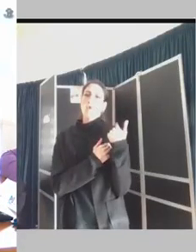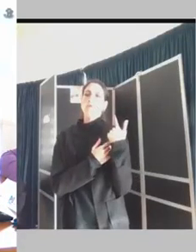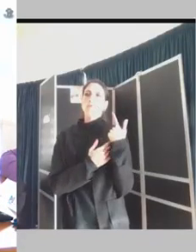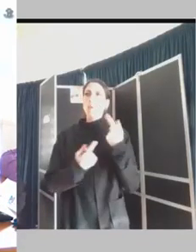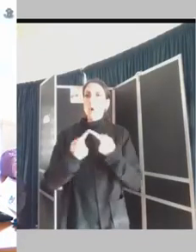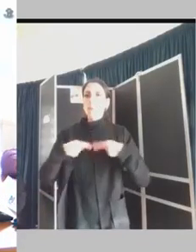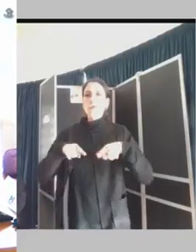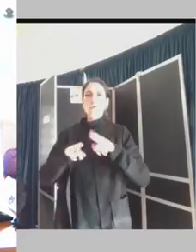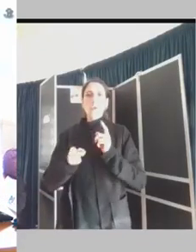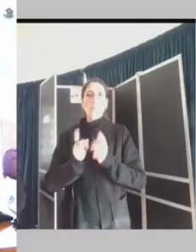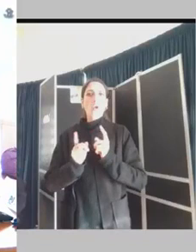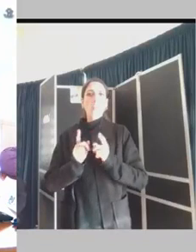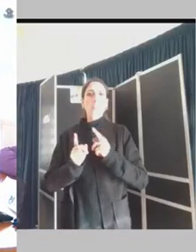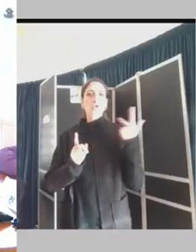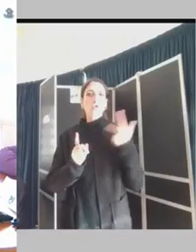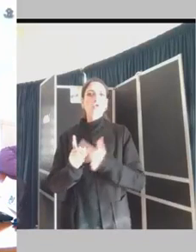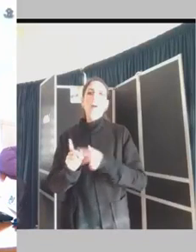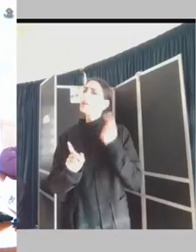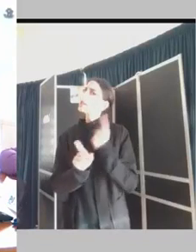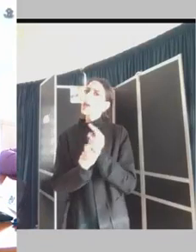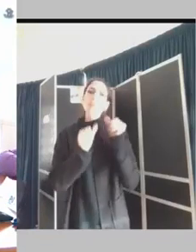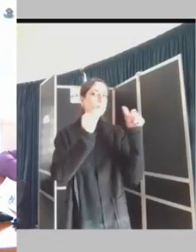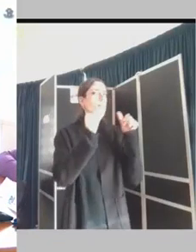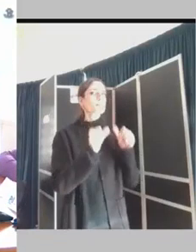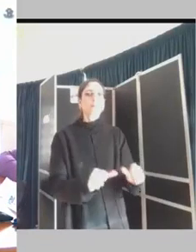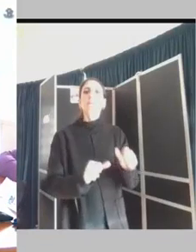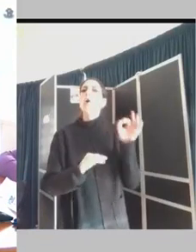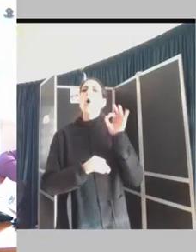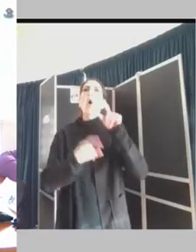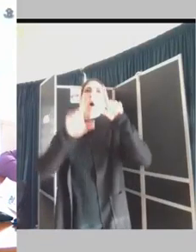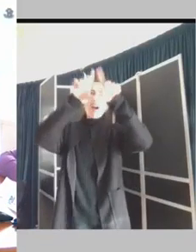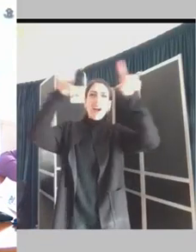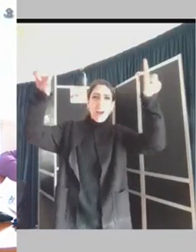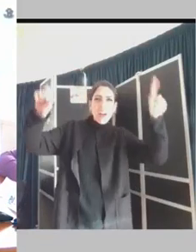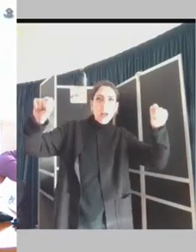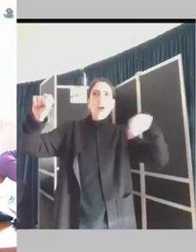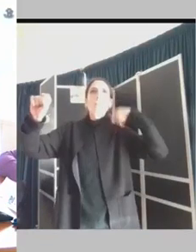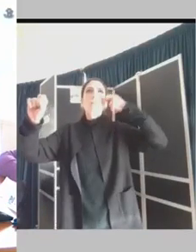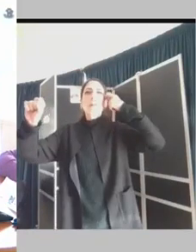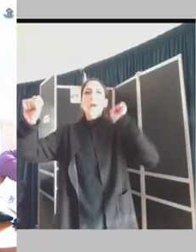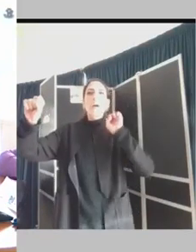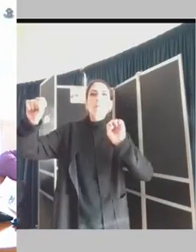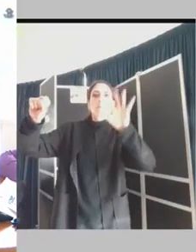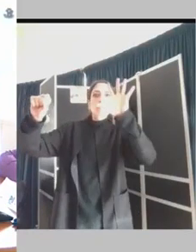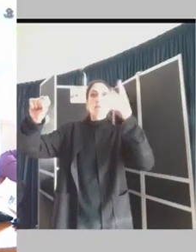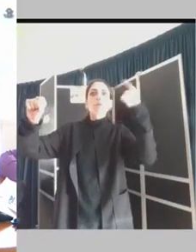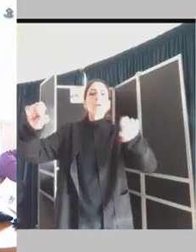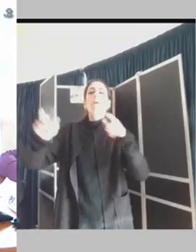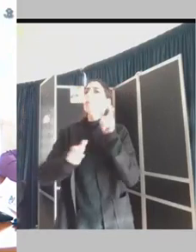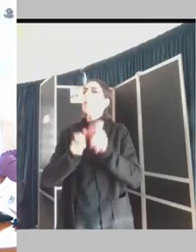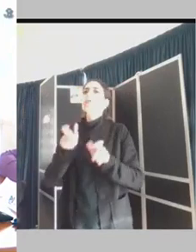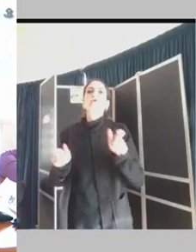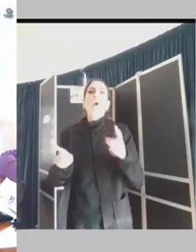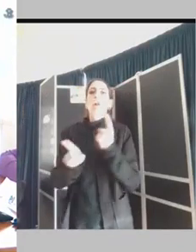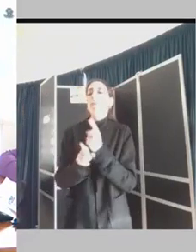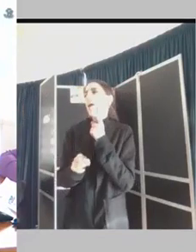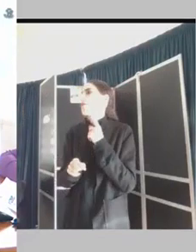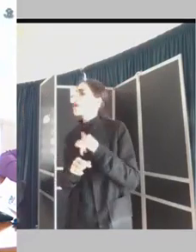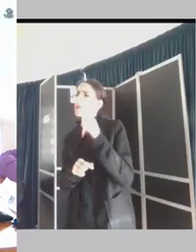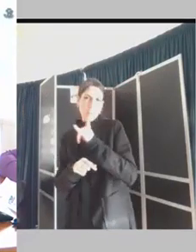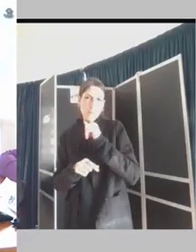i filmati, perché la gente possa vedere anche in modo distratto all'interno del circuito di Roma Capitale quali sono